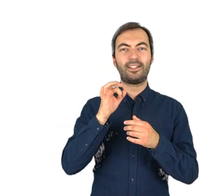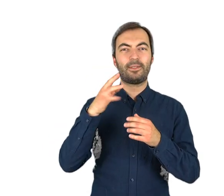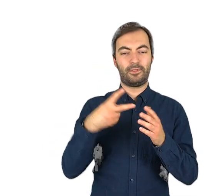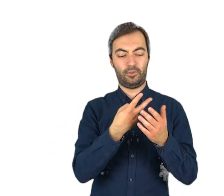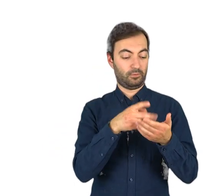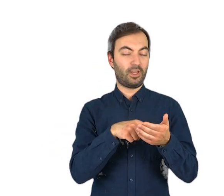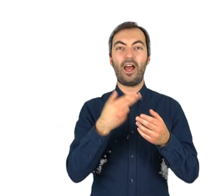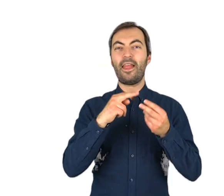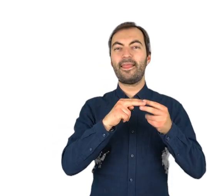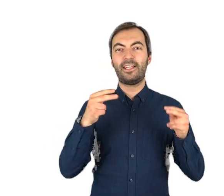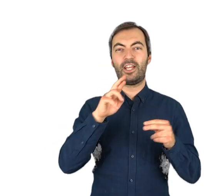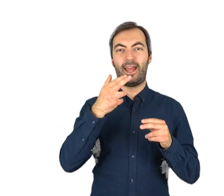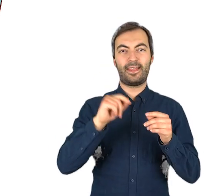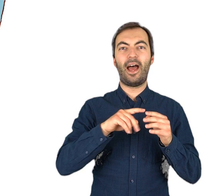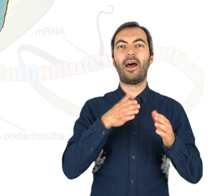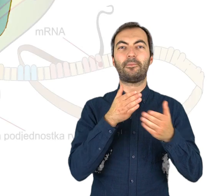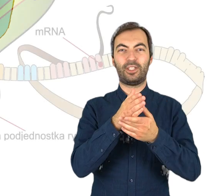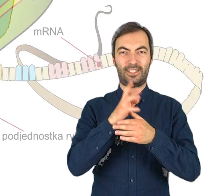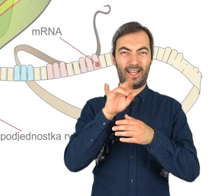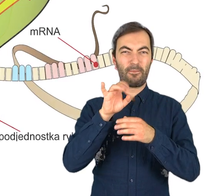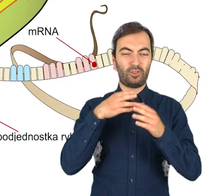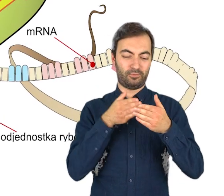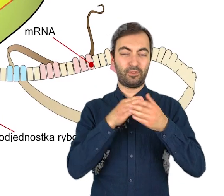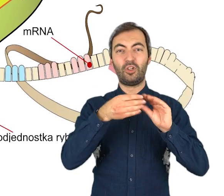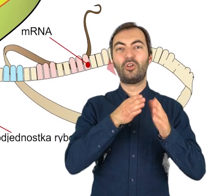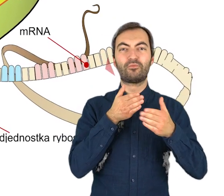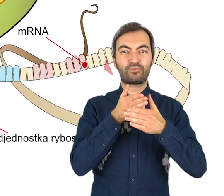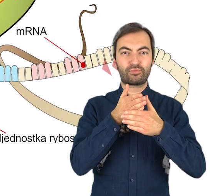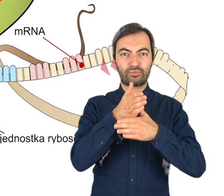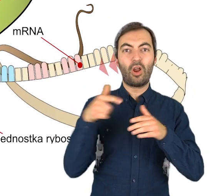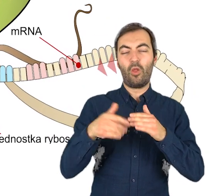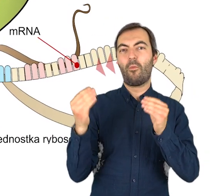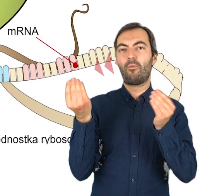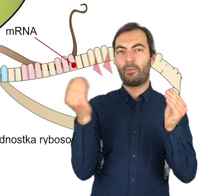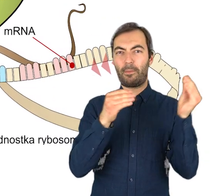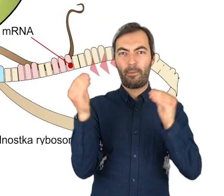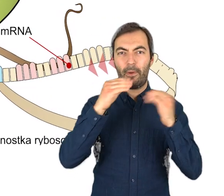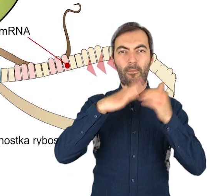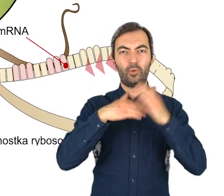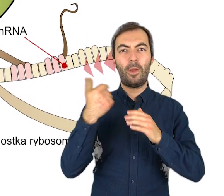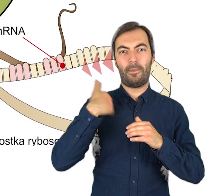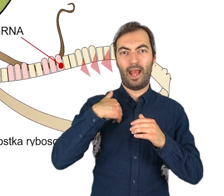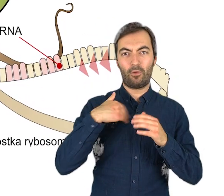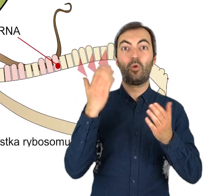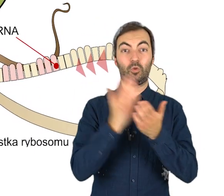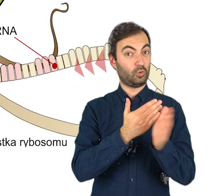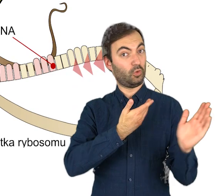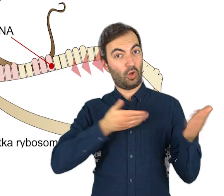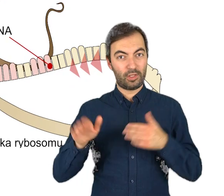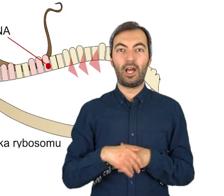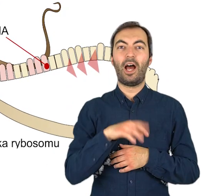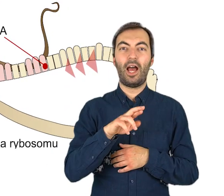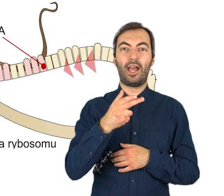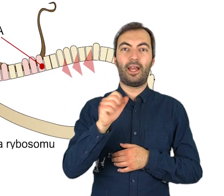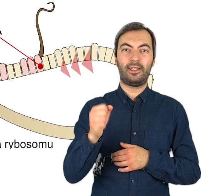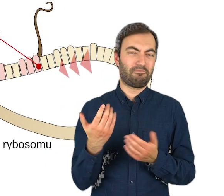po kroku buduje cząsteczkę białka. Gdy białko jest już stworzone, RNA nie jest już potrzebne, więc jak kartka, na której ktoś